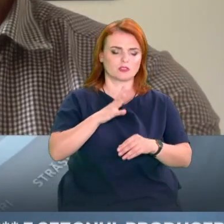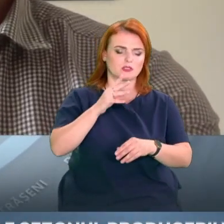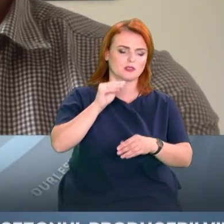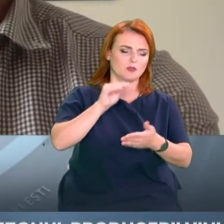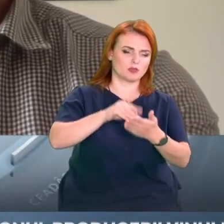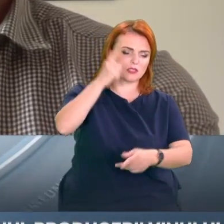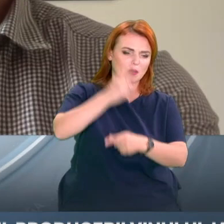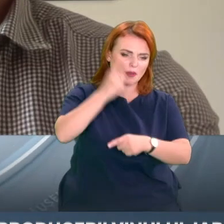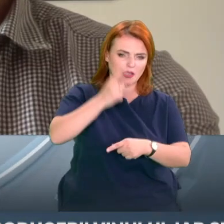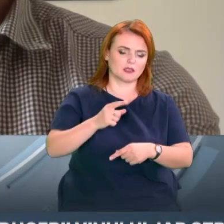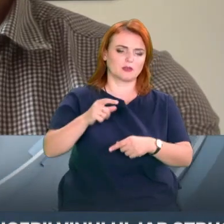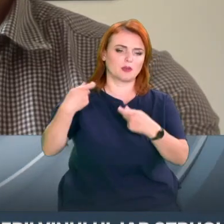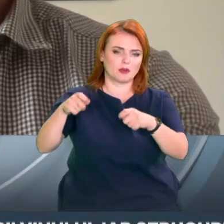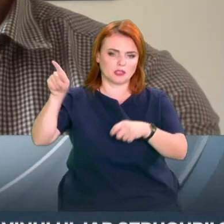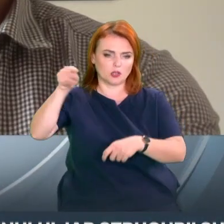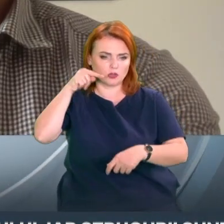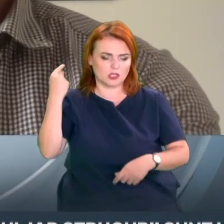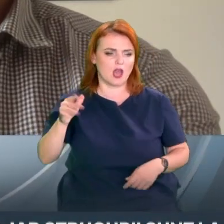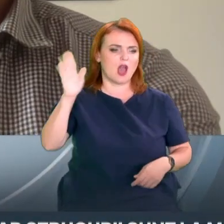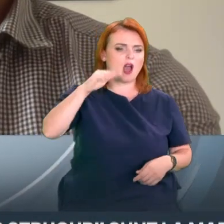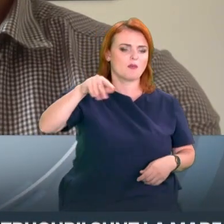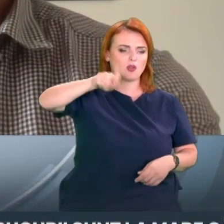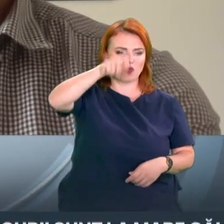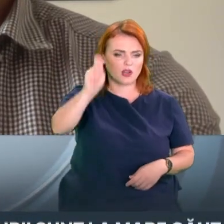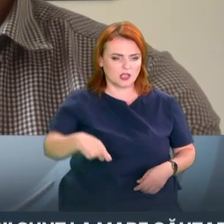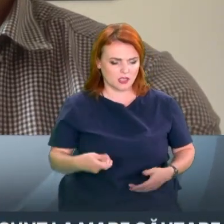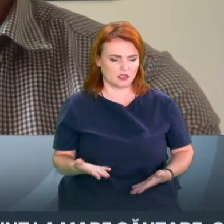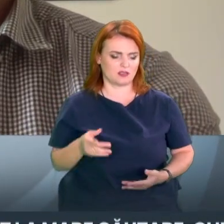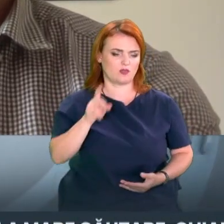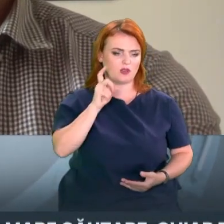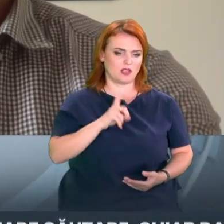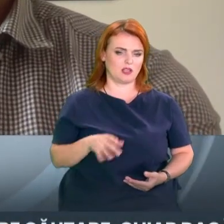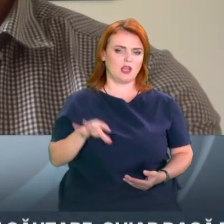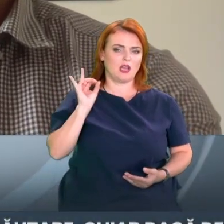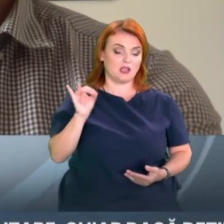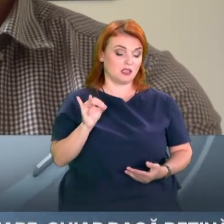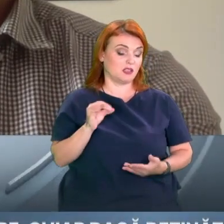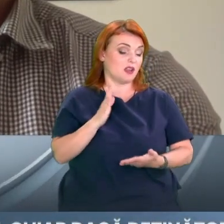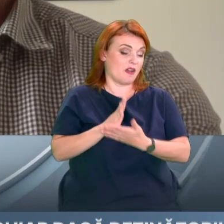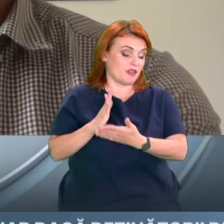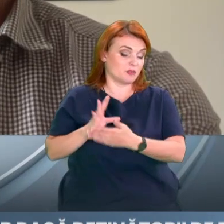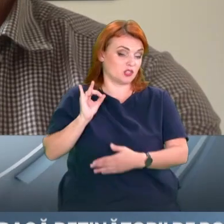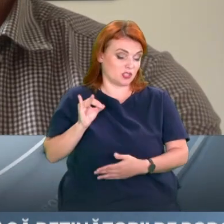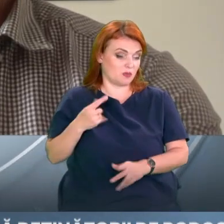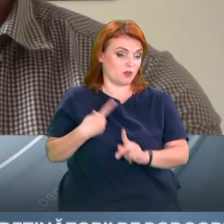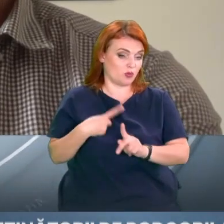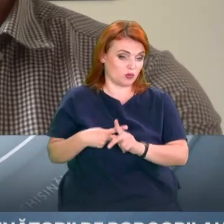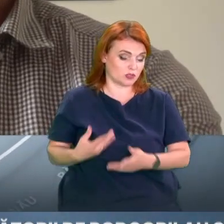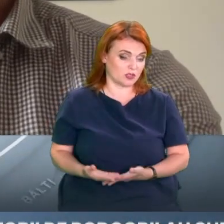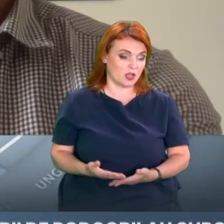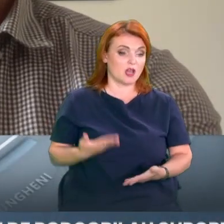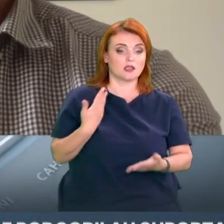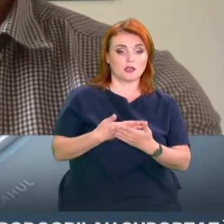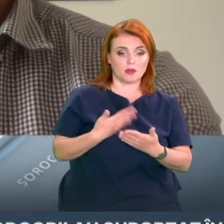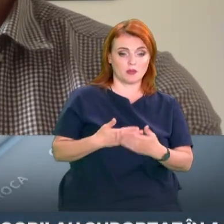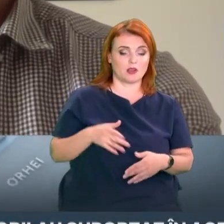care a dat peste cap lanțurile logistice. În același timp avem și mai multe facilități, cum ar fi exportul fără taxe și